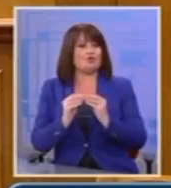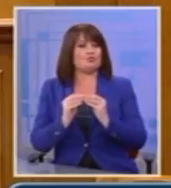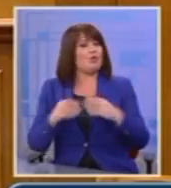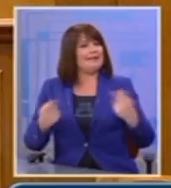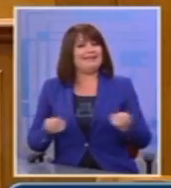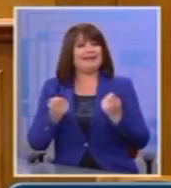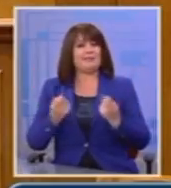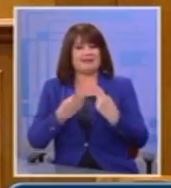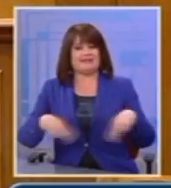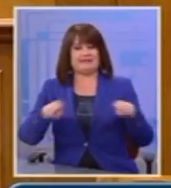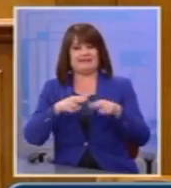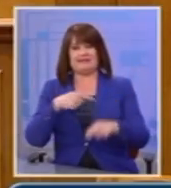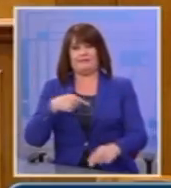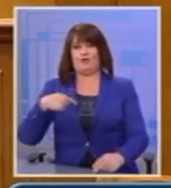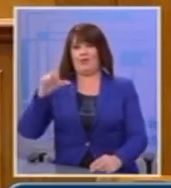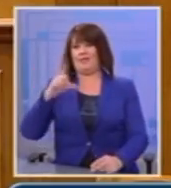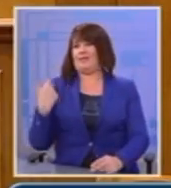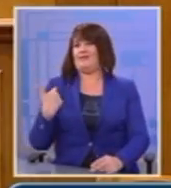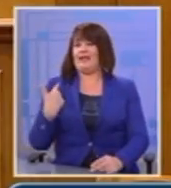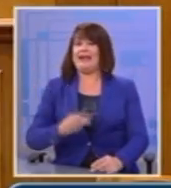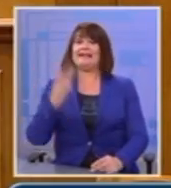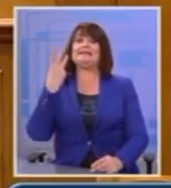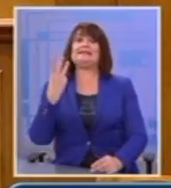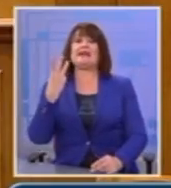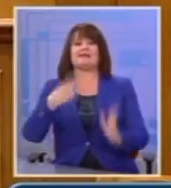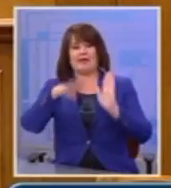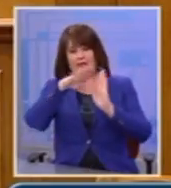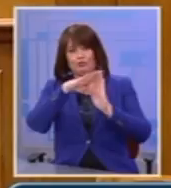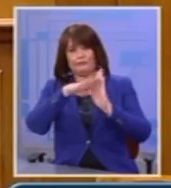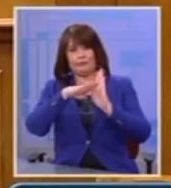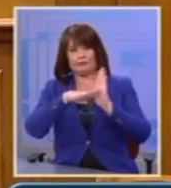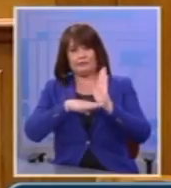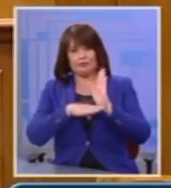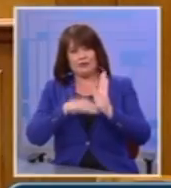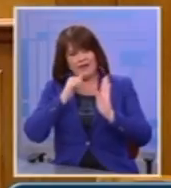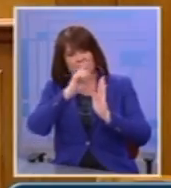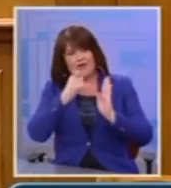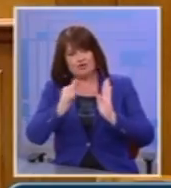Στο Συμβούλιο των Αρχηγών τη Δευτέρα βάλαμε τρεις προϋποθέσεις για μια βιώσιμη συμφωνία.